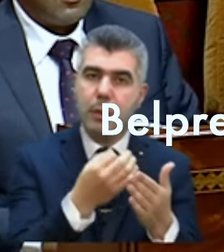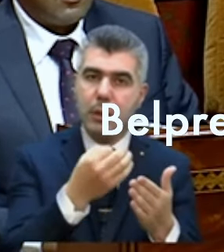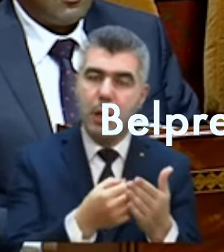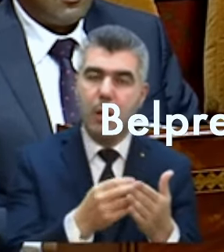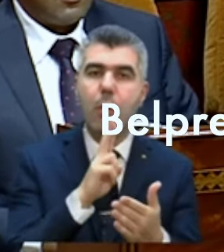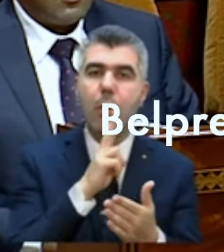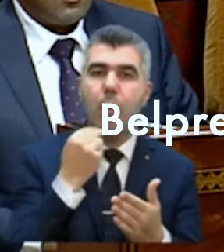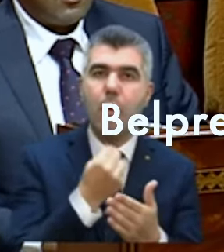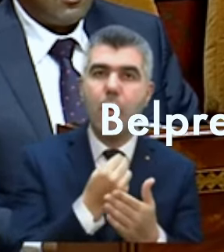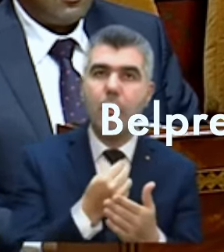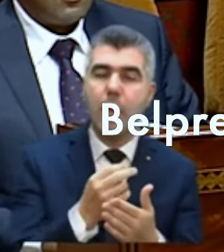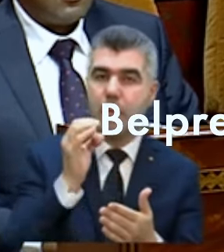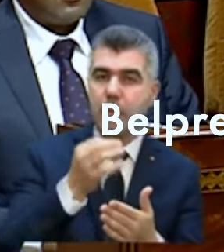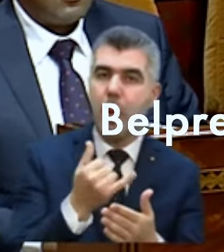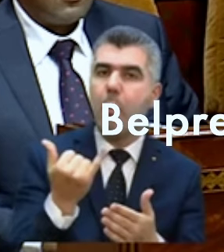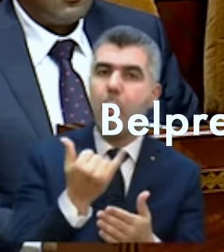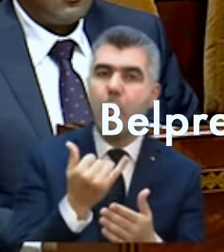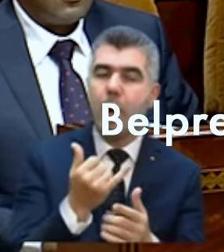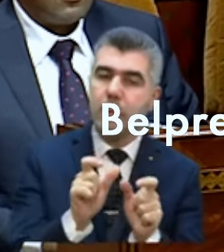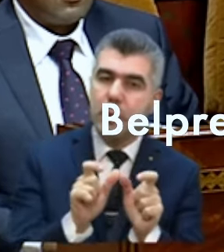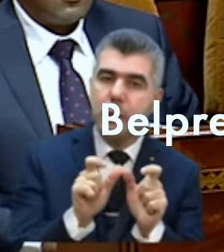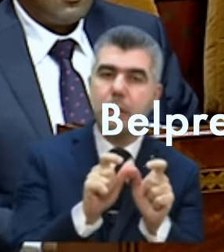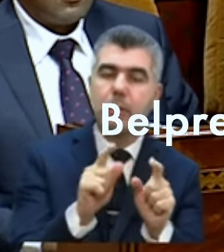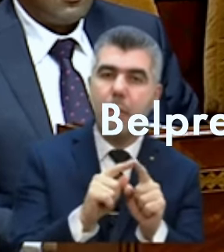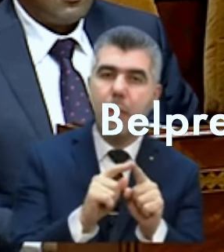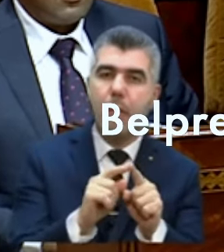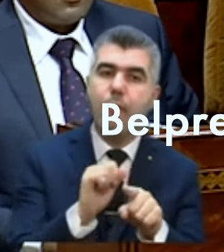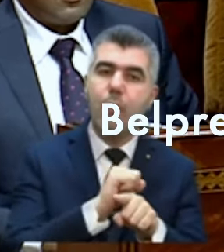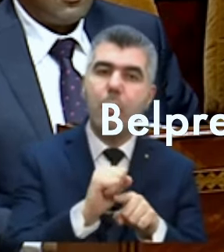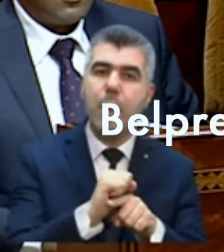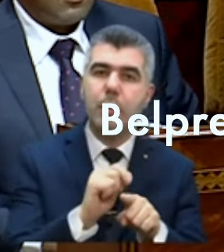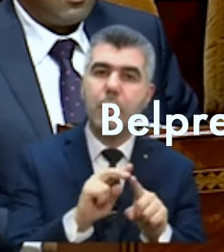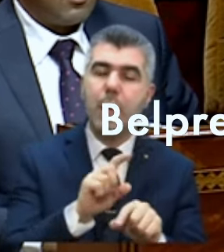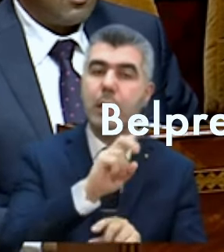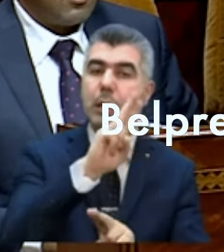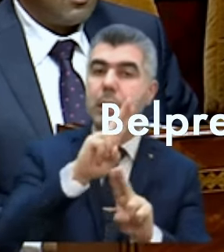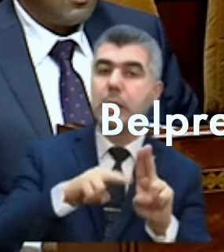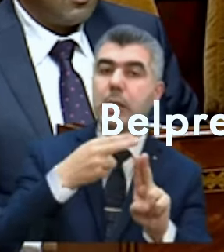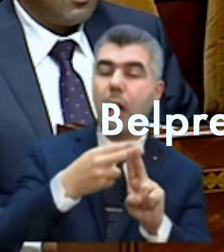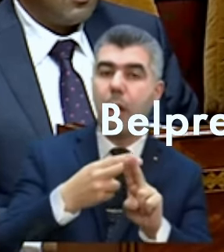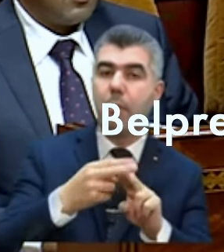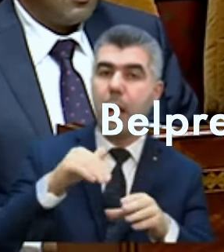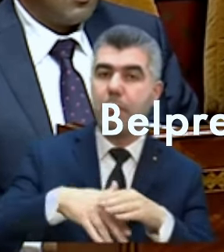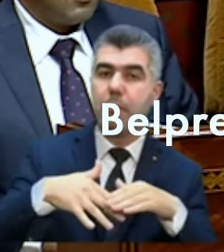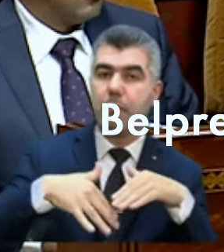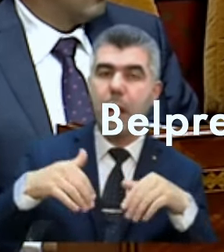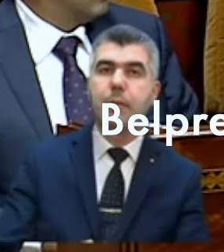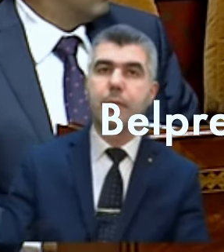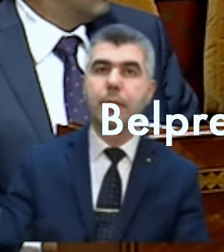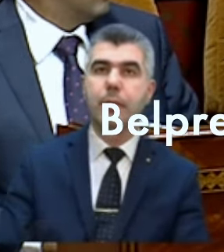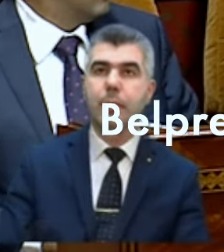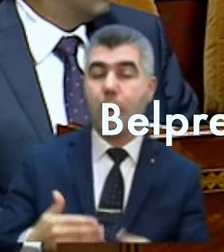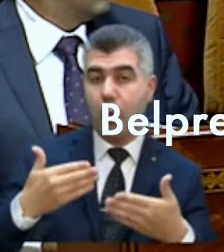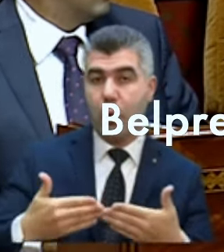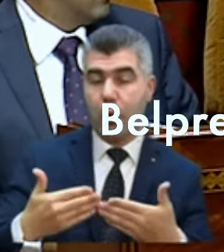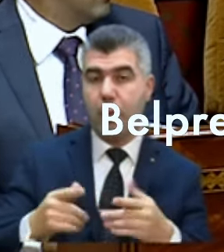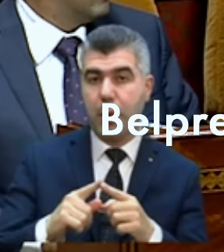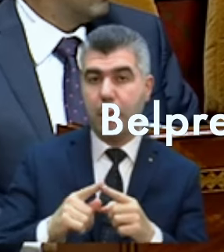الحكومه تحتاج الى تأطيع في بناء اجوبتها على اسئله البرلمانيين السيد الوزير. اليوم عندنا في